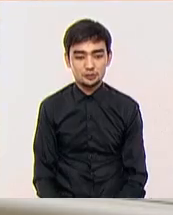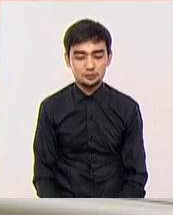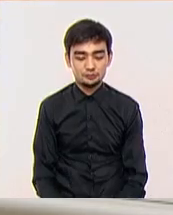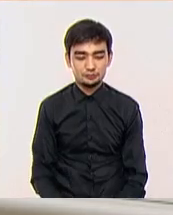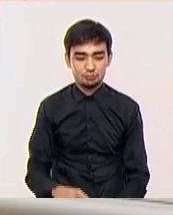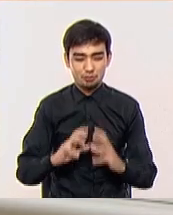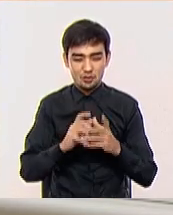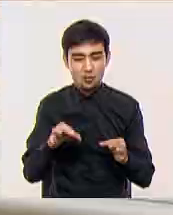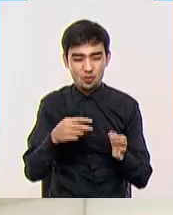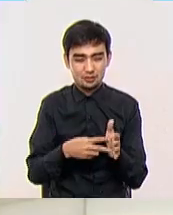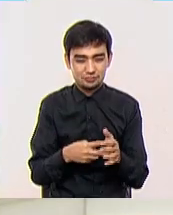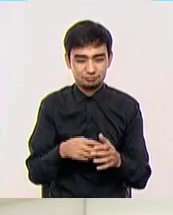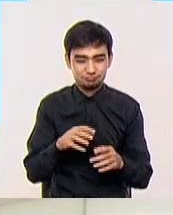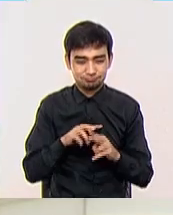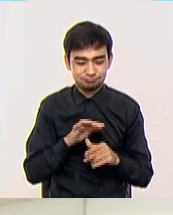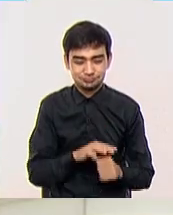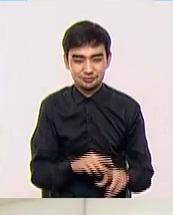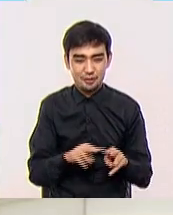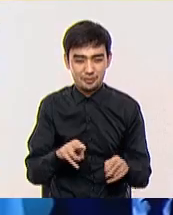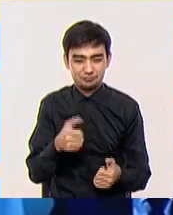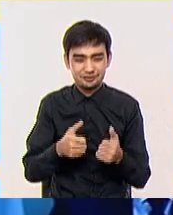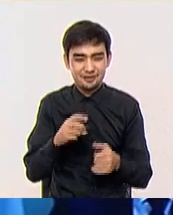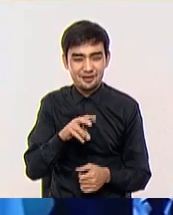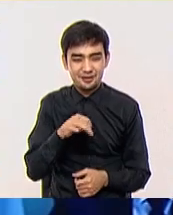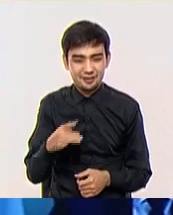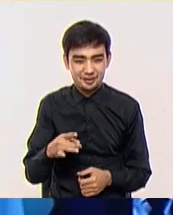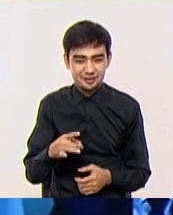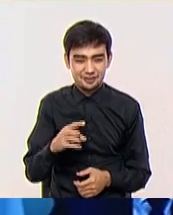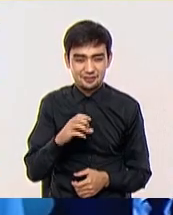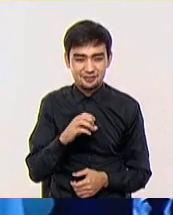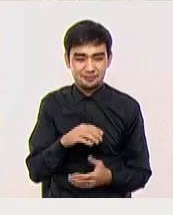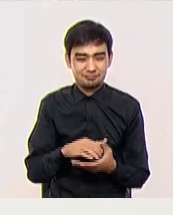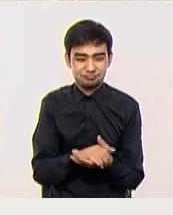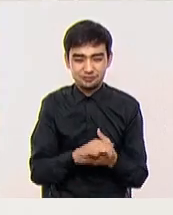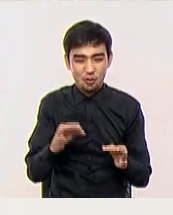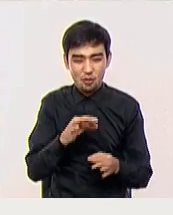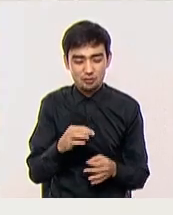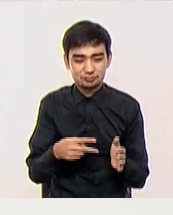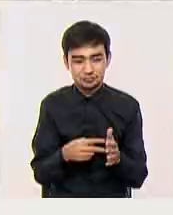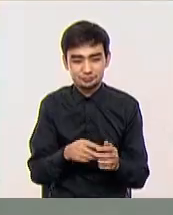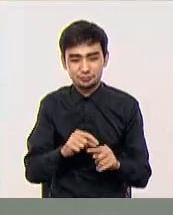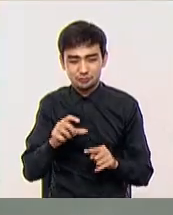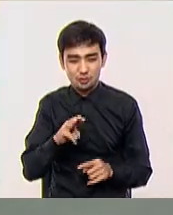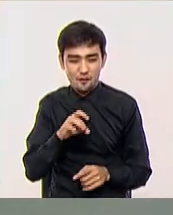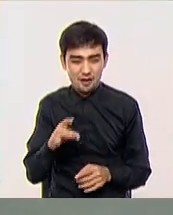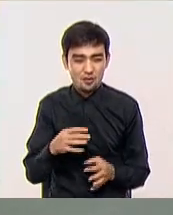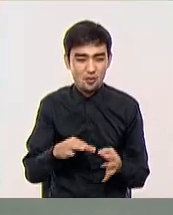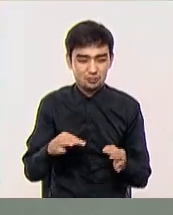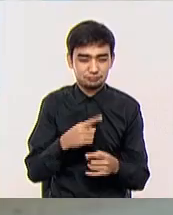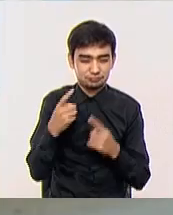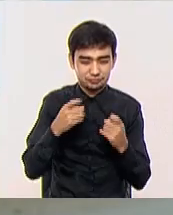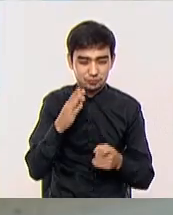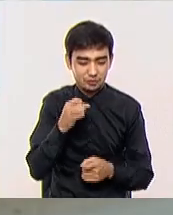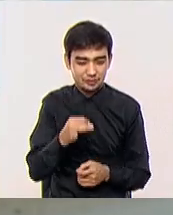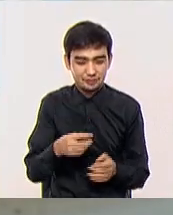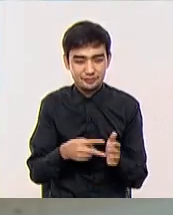Мировые цены давят. Как лидеры стран-участниц ЕС намерены сообща бороться с ростом стоимости товаров. Что мешает увеличить